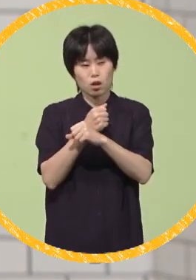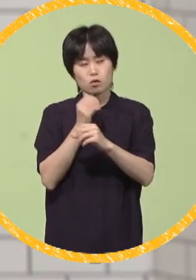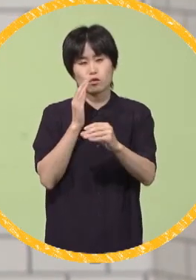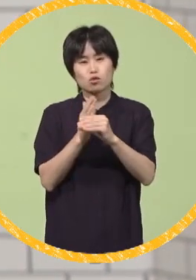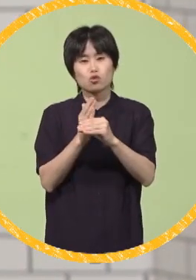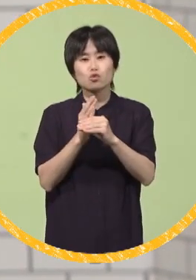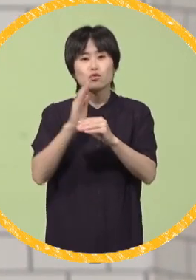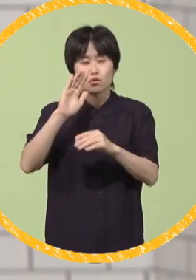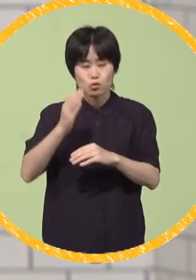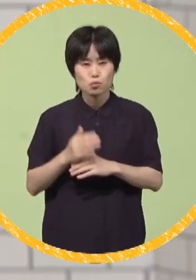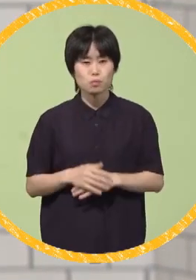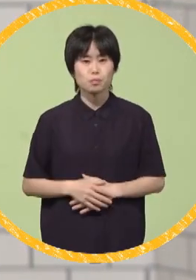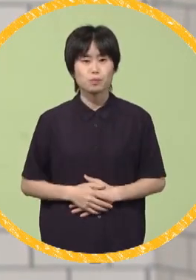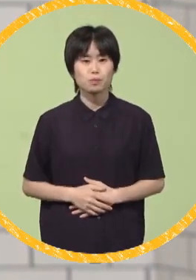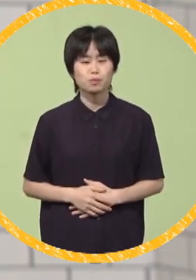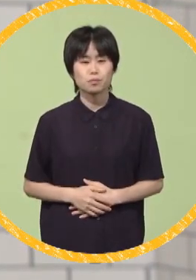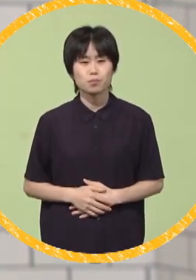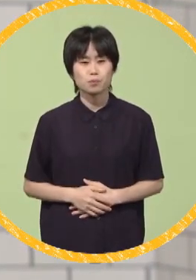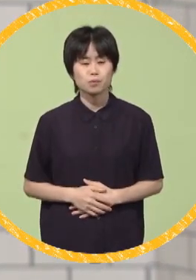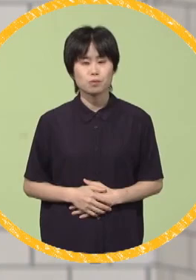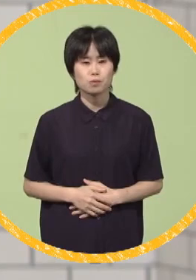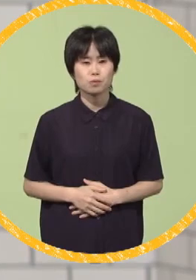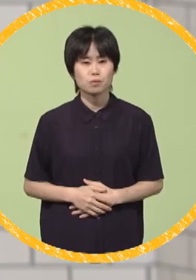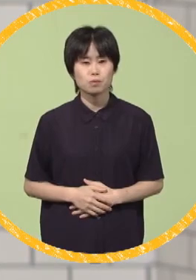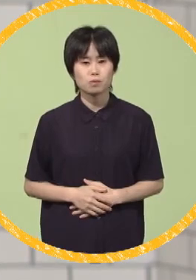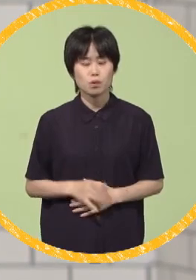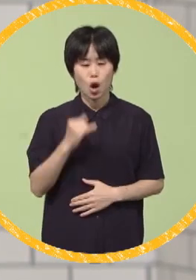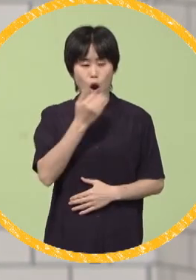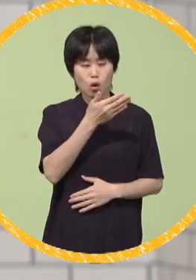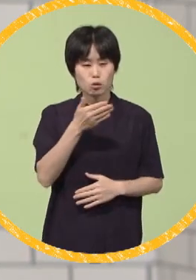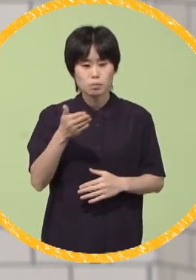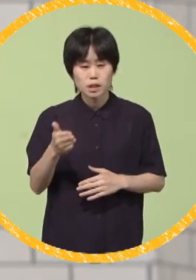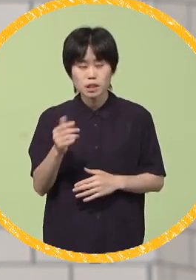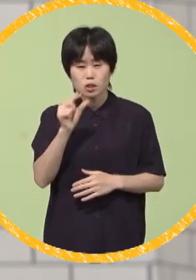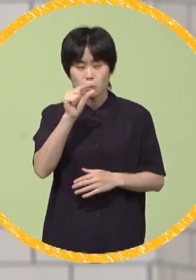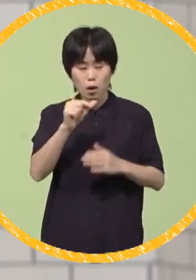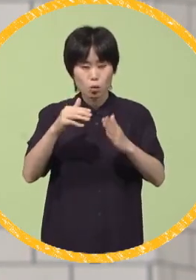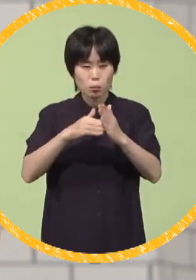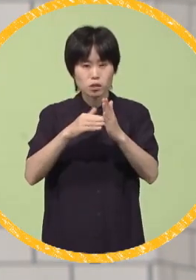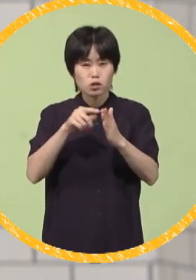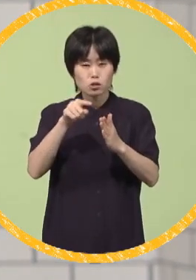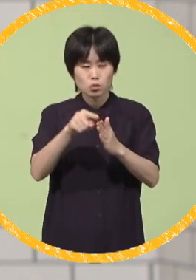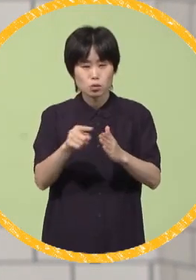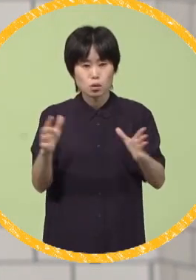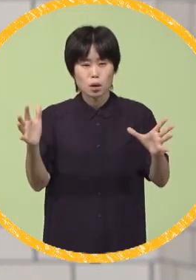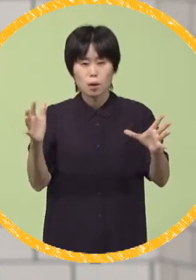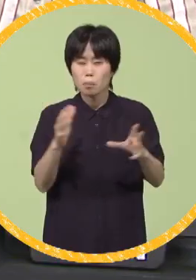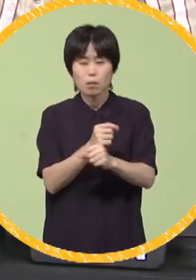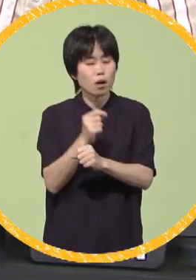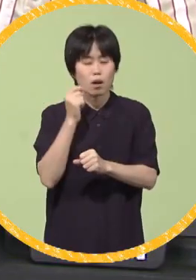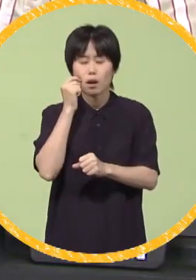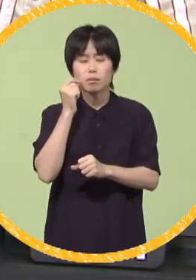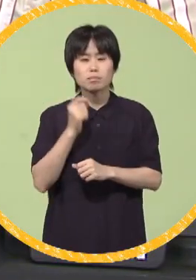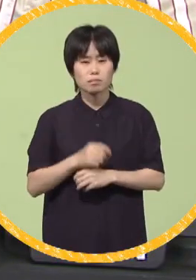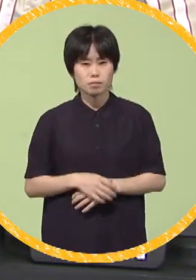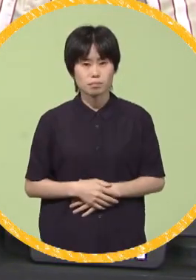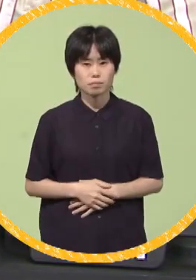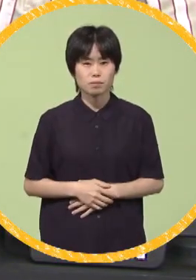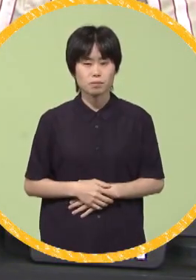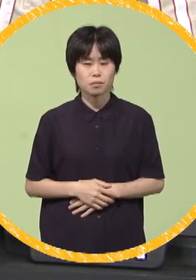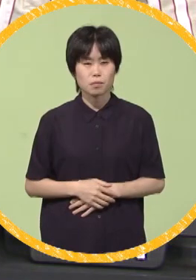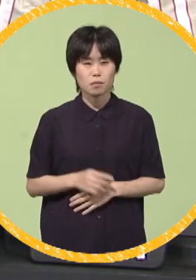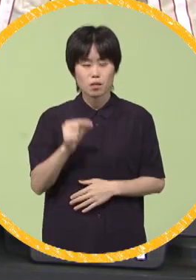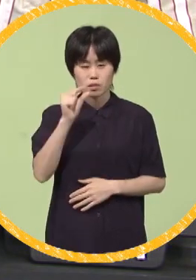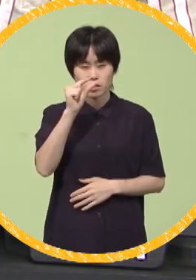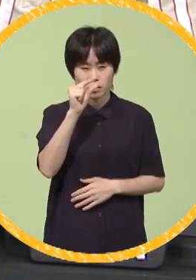なんでわからないんですけども、はい、まあ、こう一旦海に出たこのマイクロプラスチックっていうのはもう、うん、 自然に戻らないので、いや しかもこんだけちっちゃ